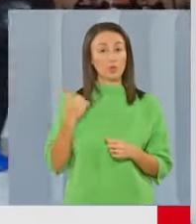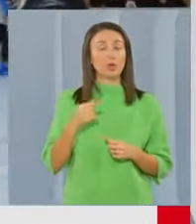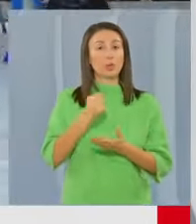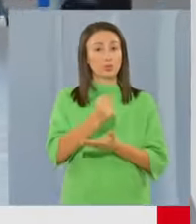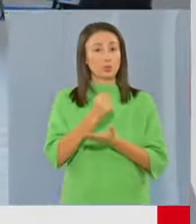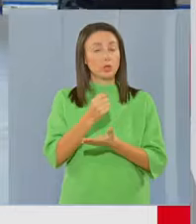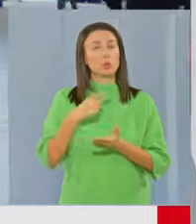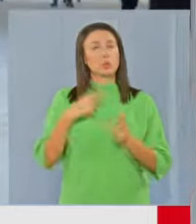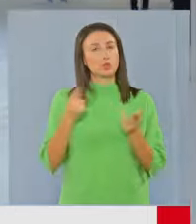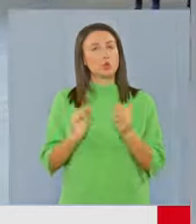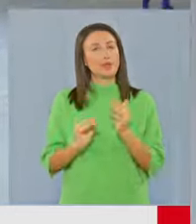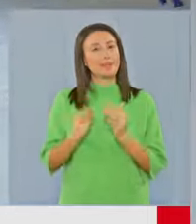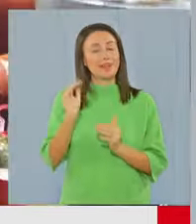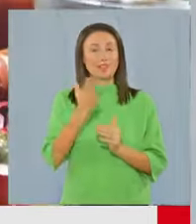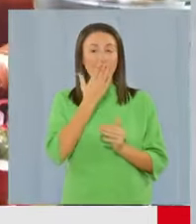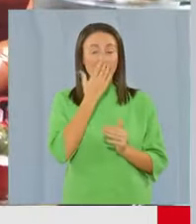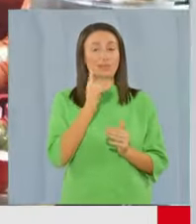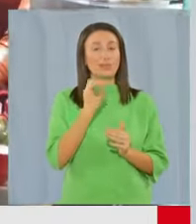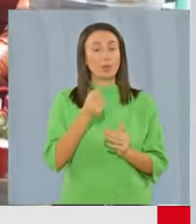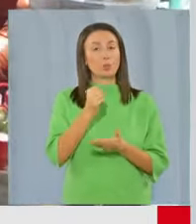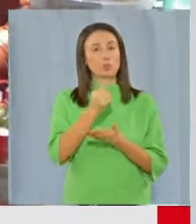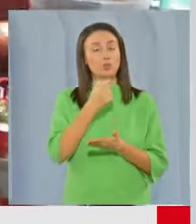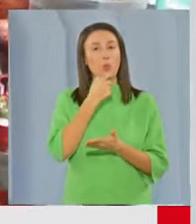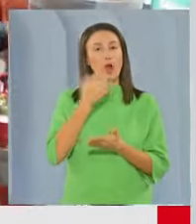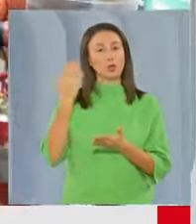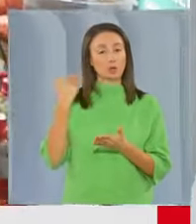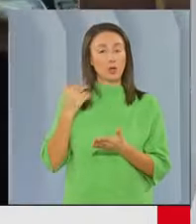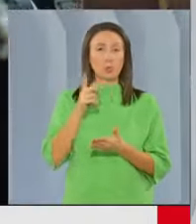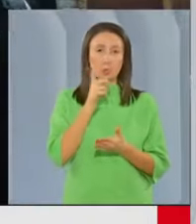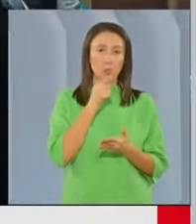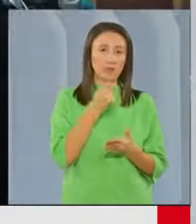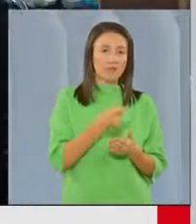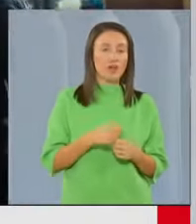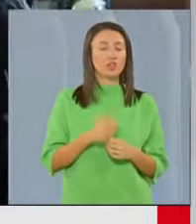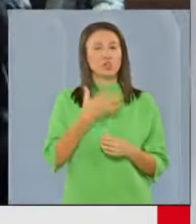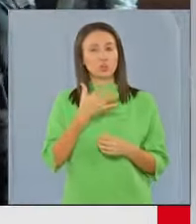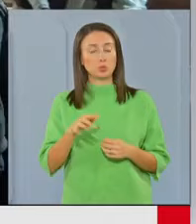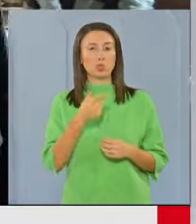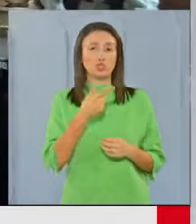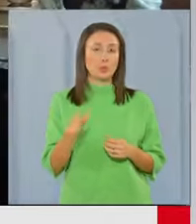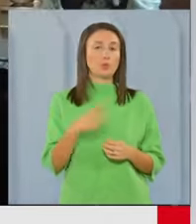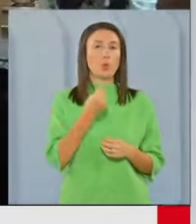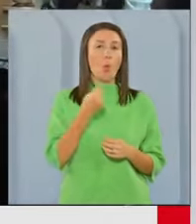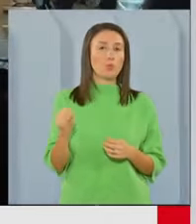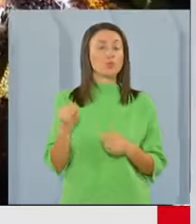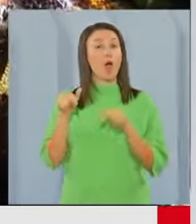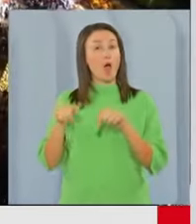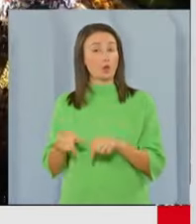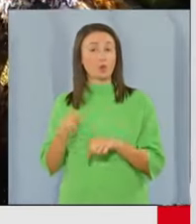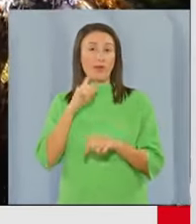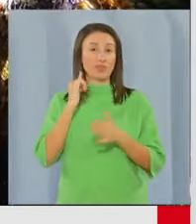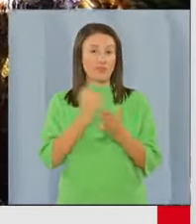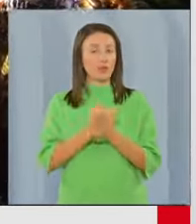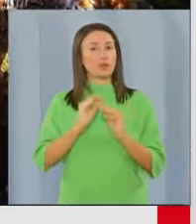bugetul e ușor în creștere față de bugetul de anul trecut dacă anul trecut era undeva între 500 700 800 acum într adevăr Se